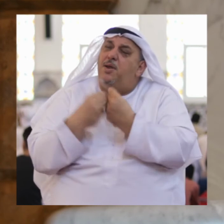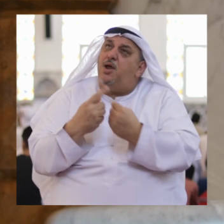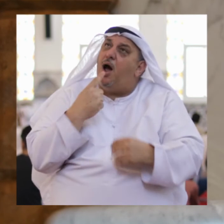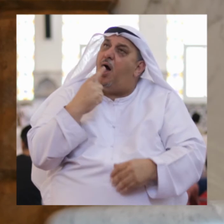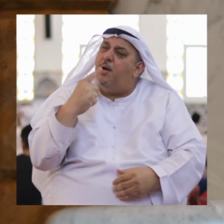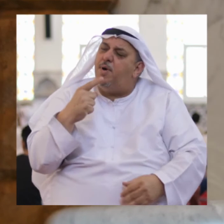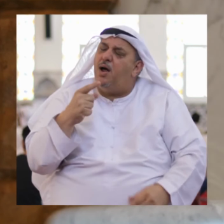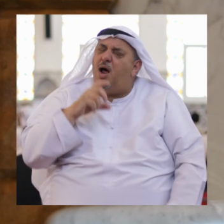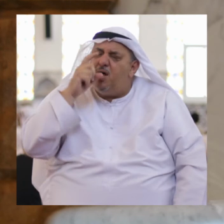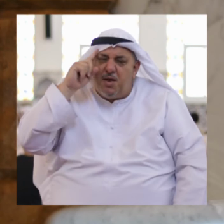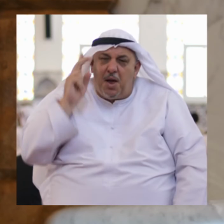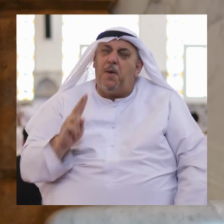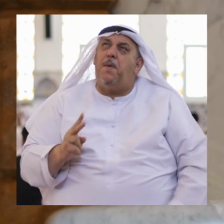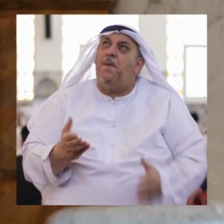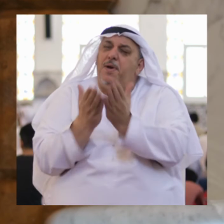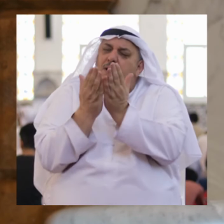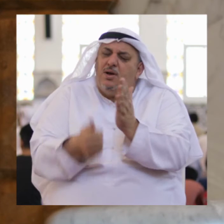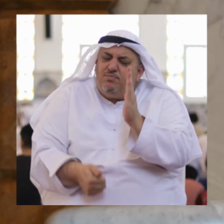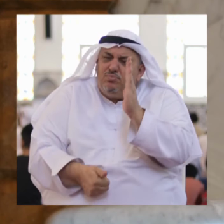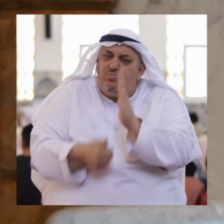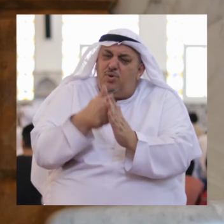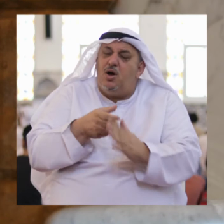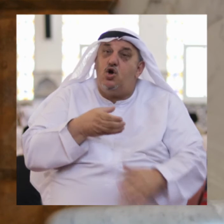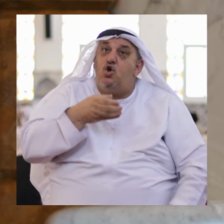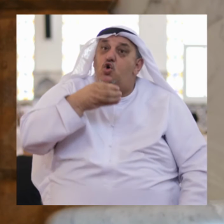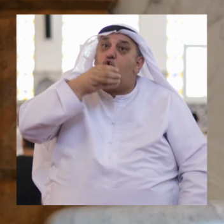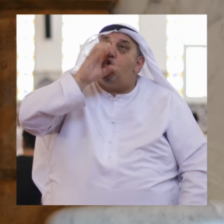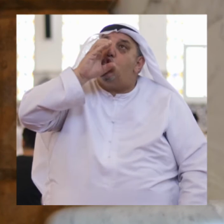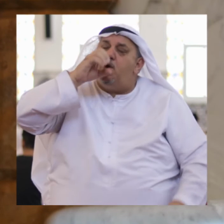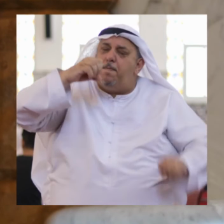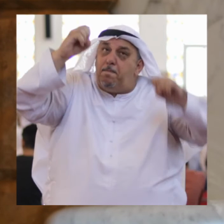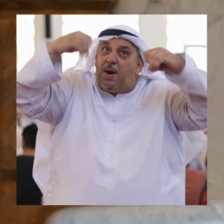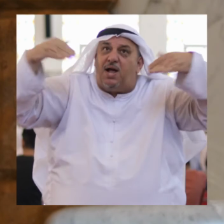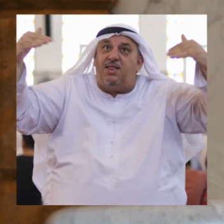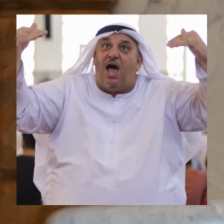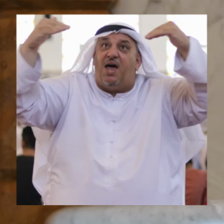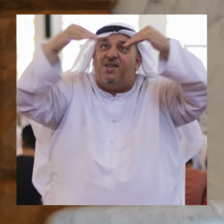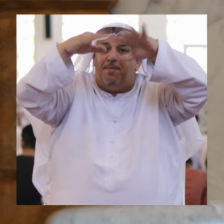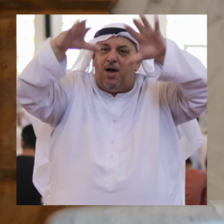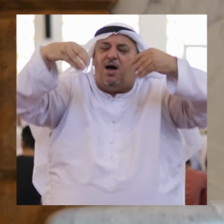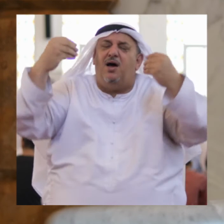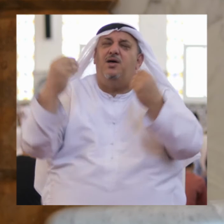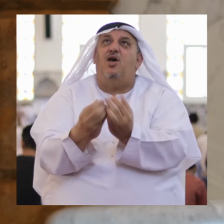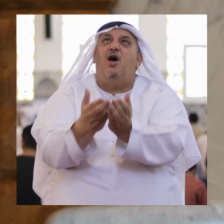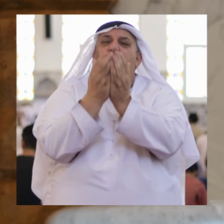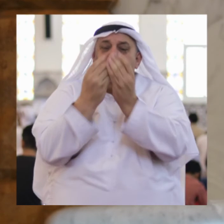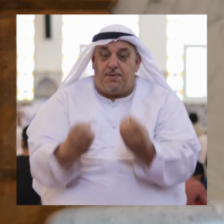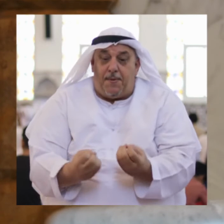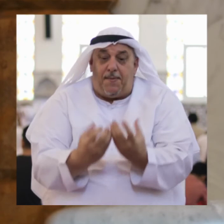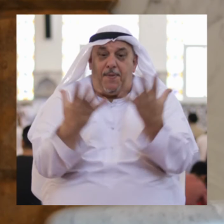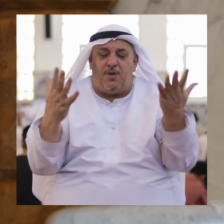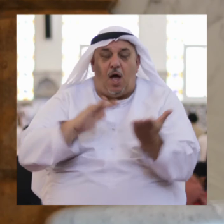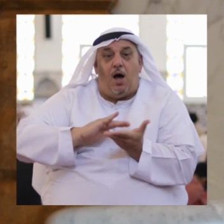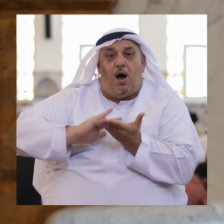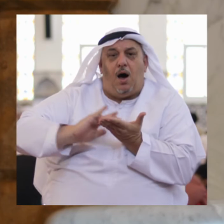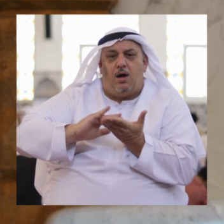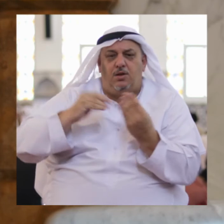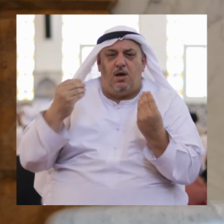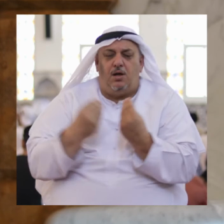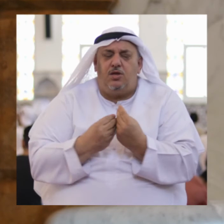هنيئا واسعا اللهم اسقنا من بركات السماء وانبت لنا من بركات الارض ربنا